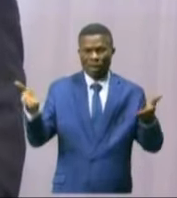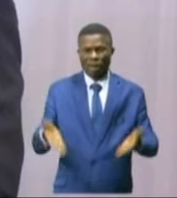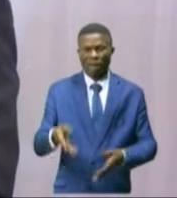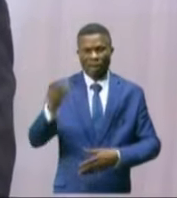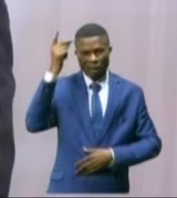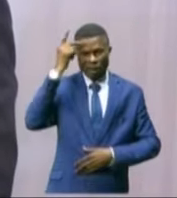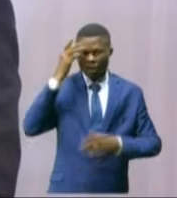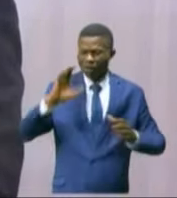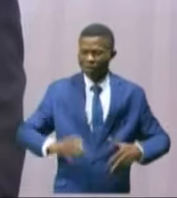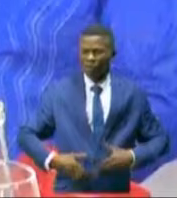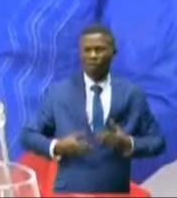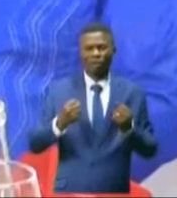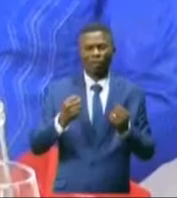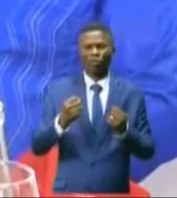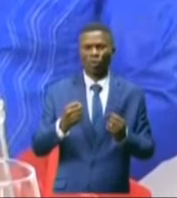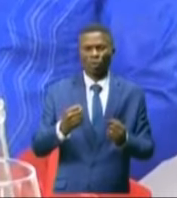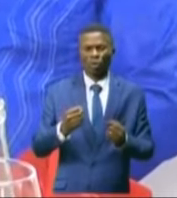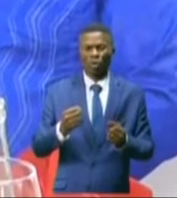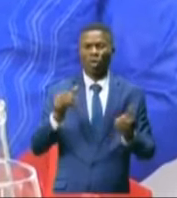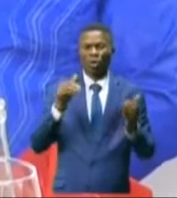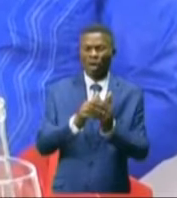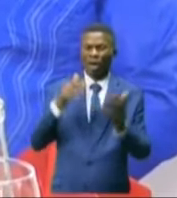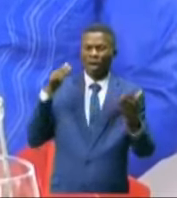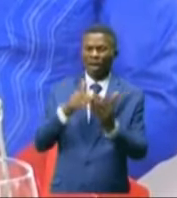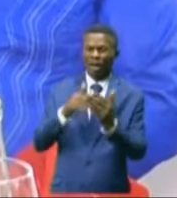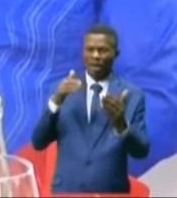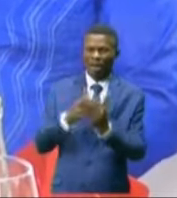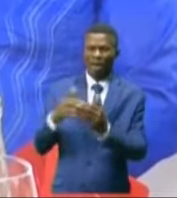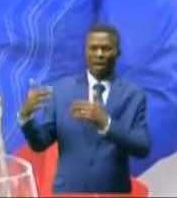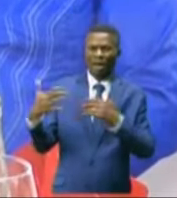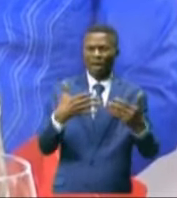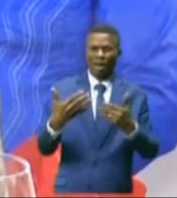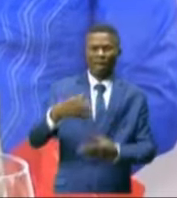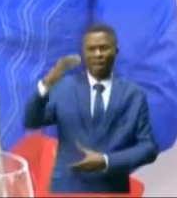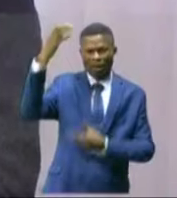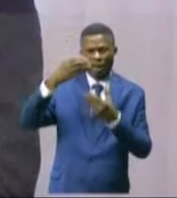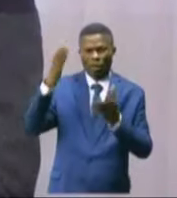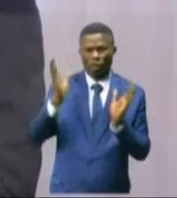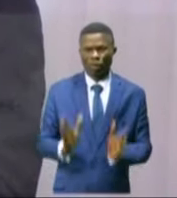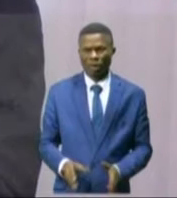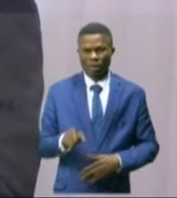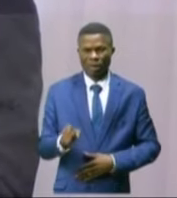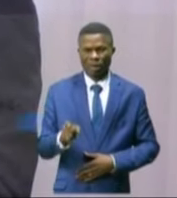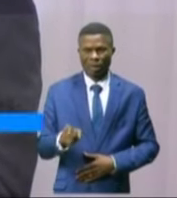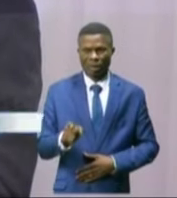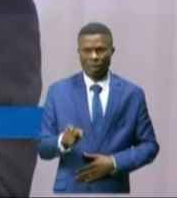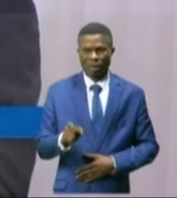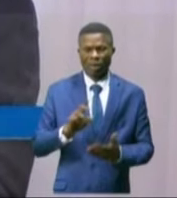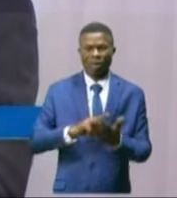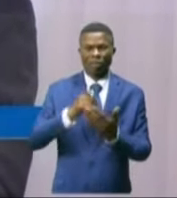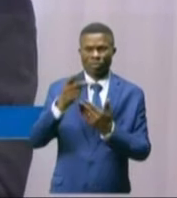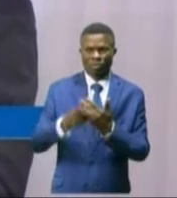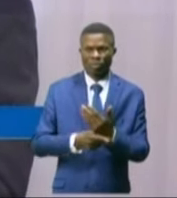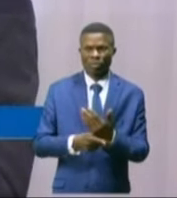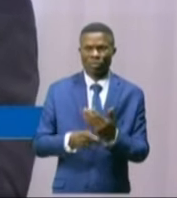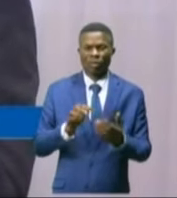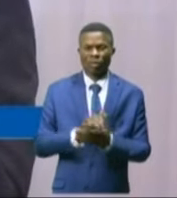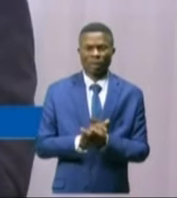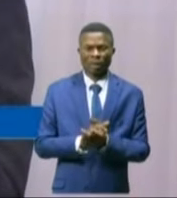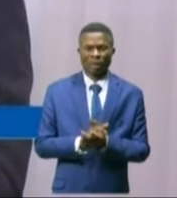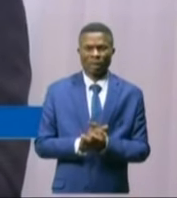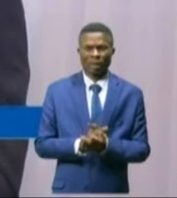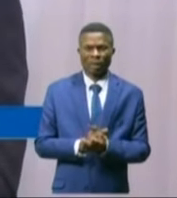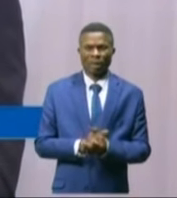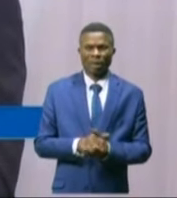très révoltée, condamne l'agression rwandaise. L'atrocité qui se font sous le silence coupable de la communauté